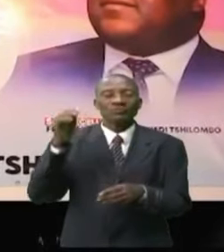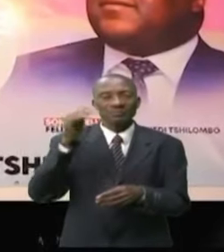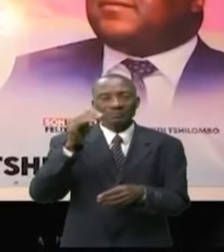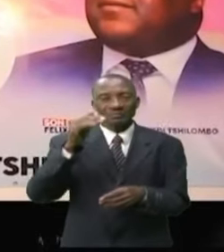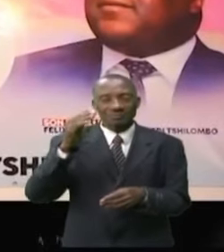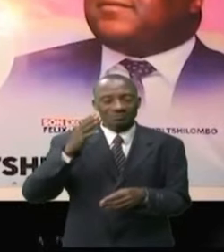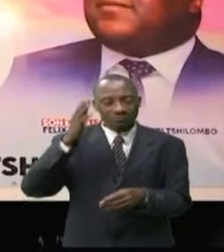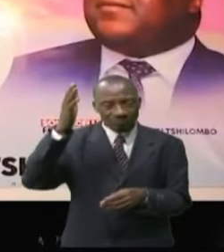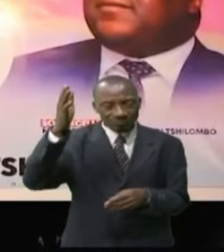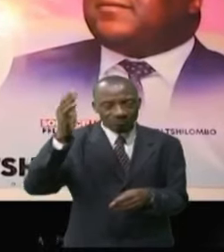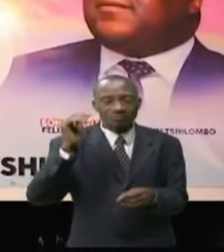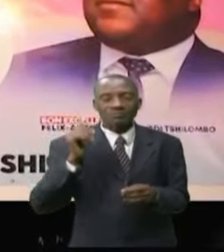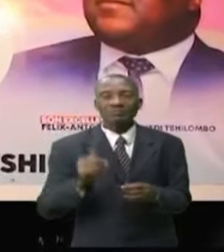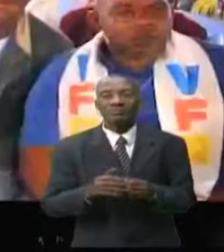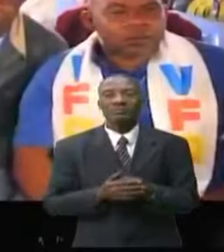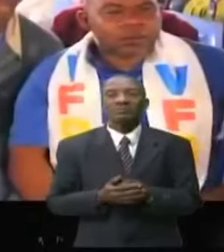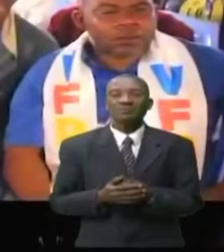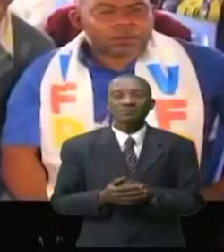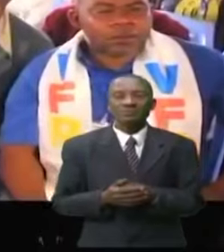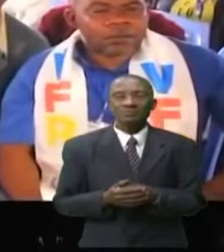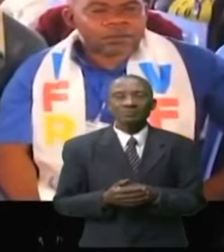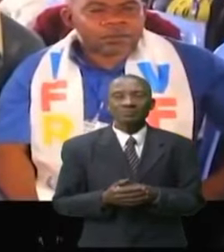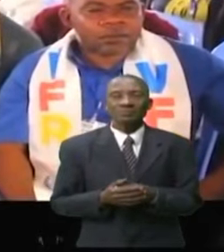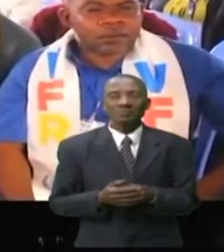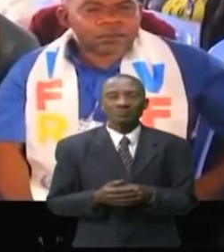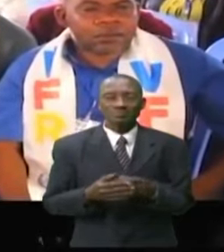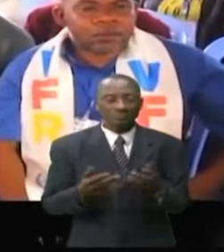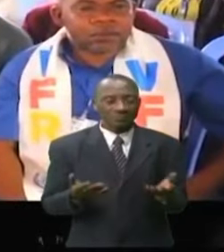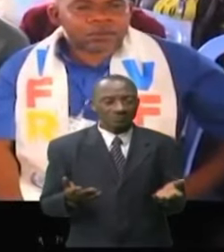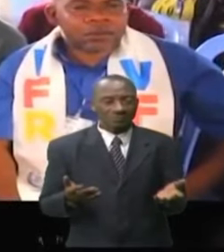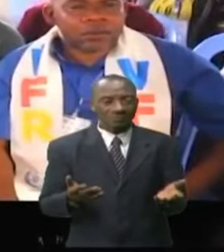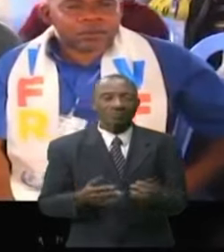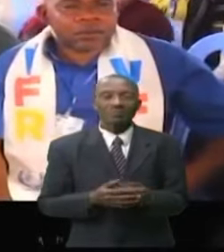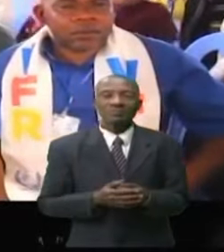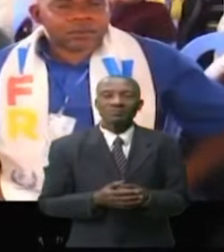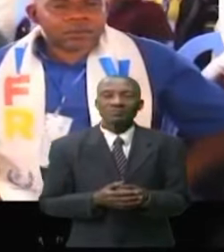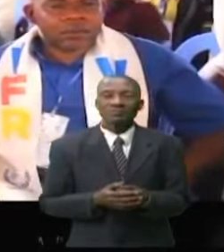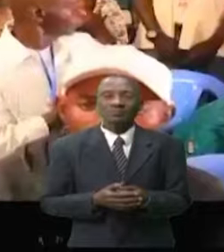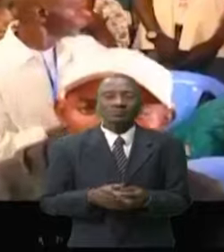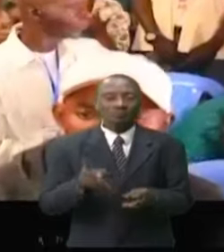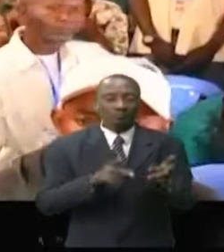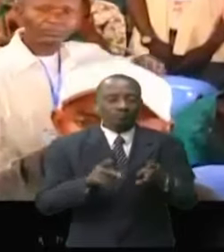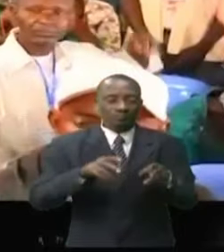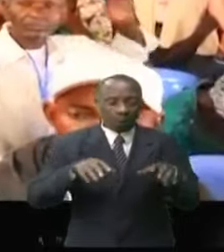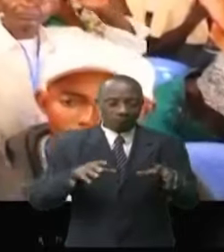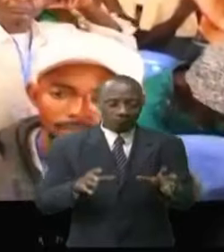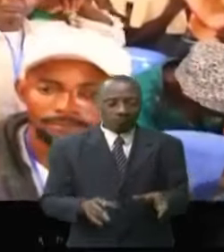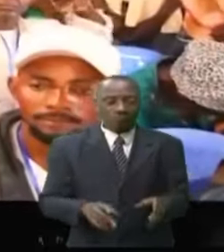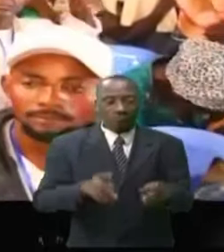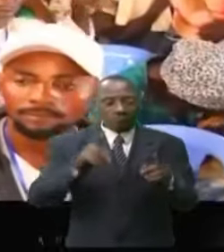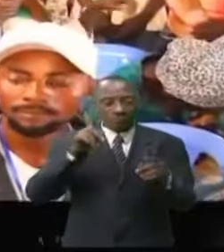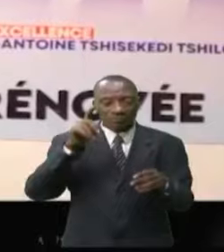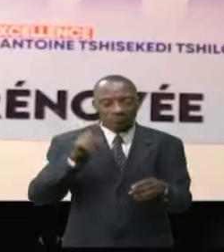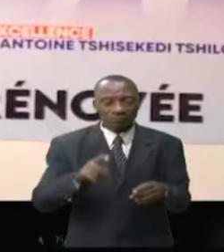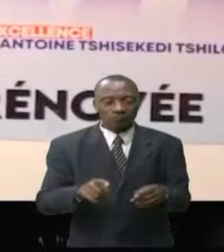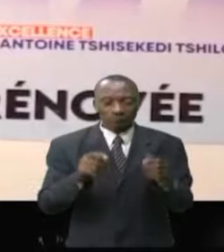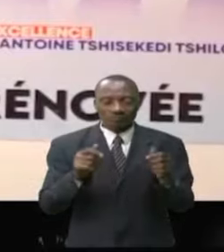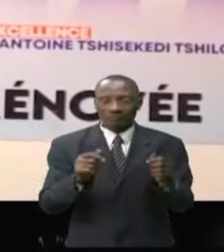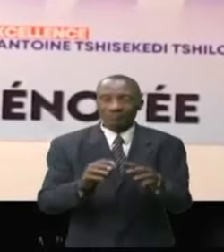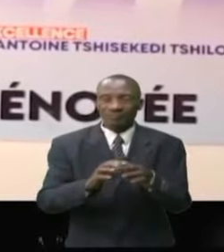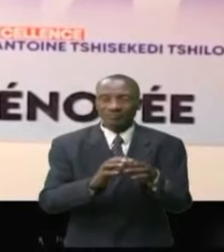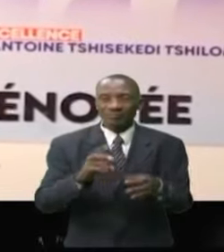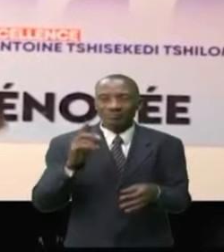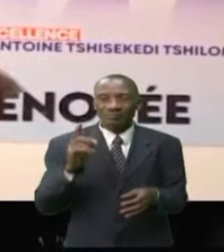du président Félix antoekedi Tombo mérite amplement que le peuple congolais lui accorde un second mandat